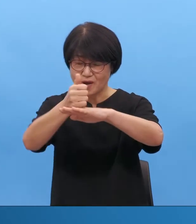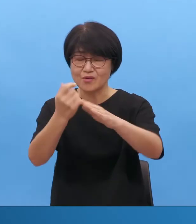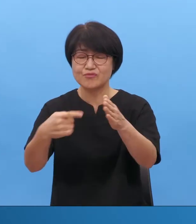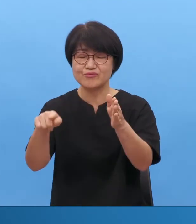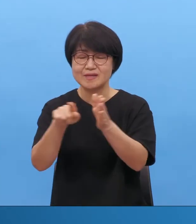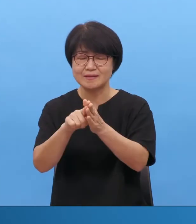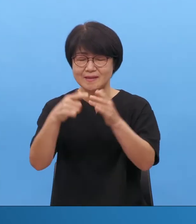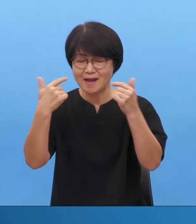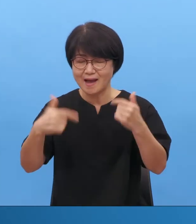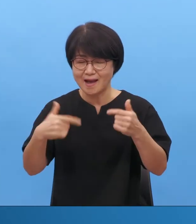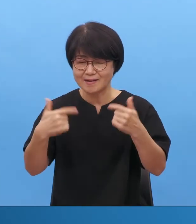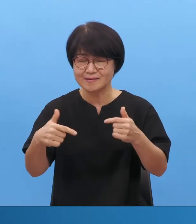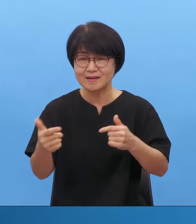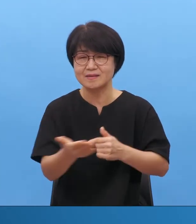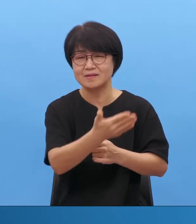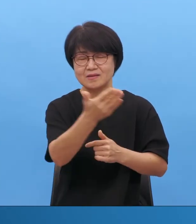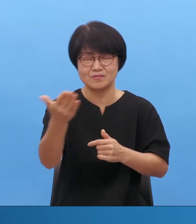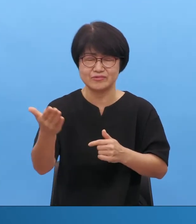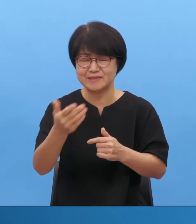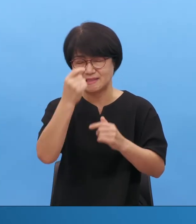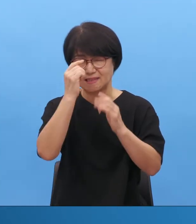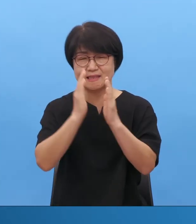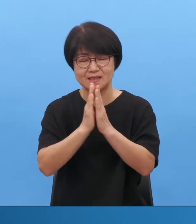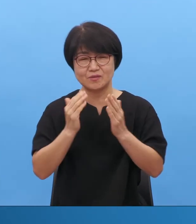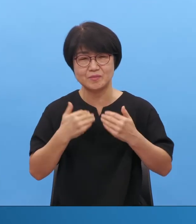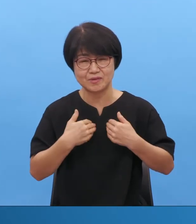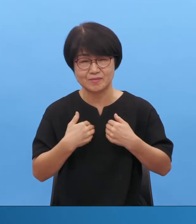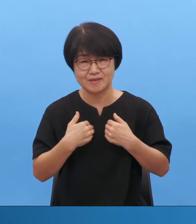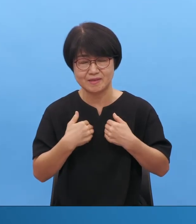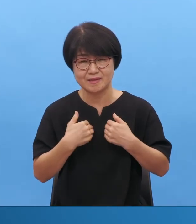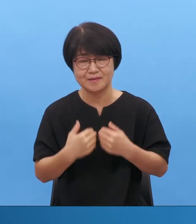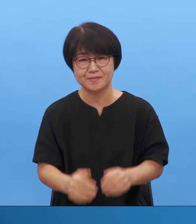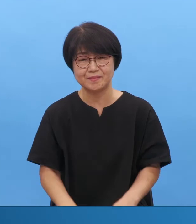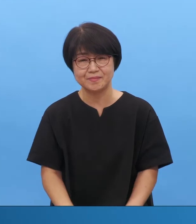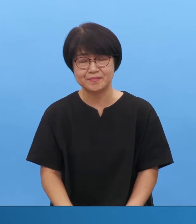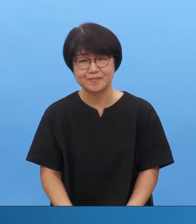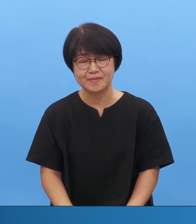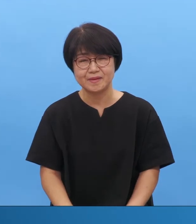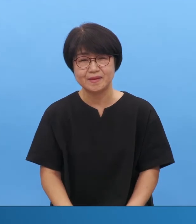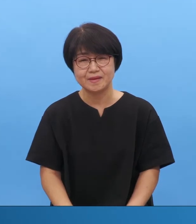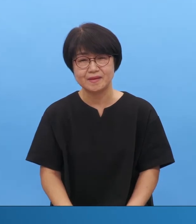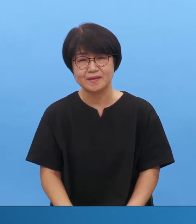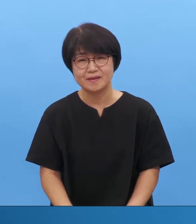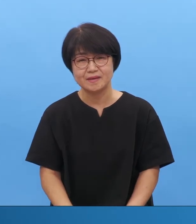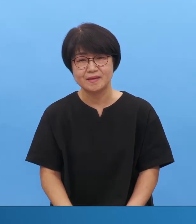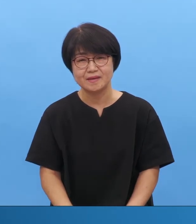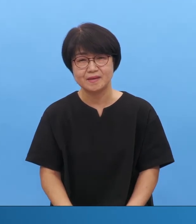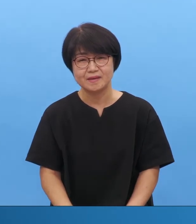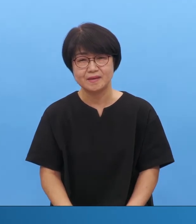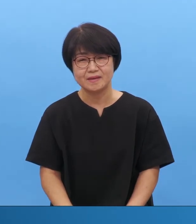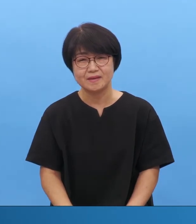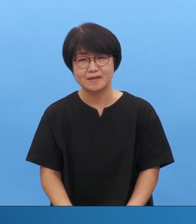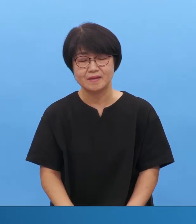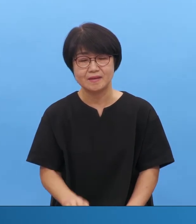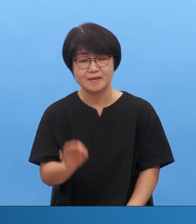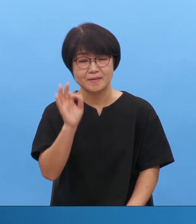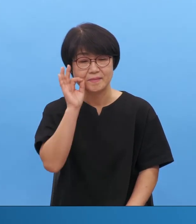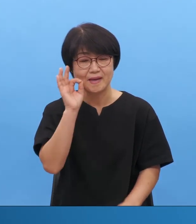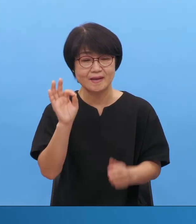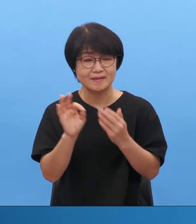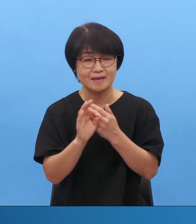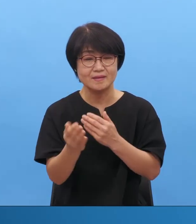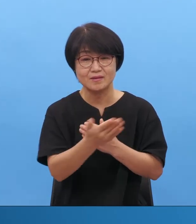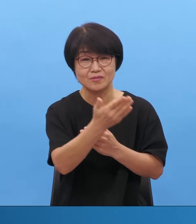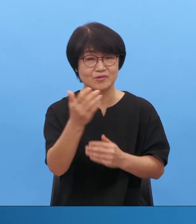and reach the summit or have healing. That's why we need to do this 그래서 24 여러분 hours. 혹시 나는 좀 영적으로 어렵다 이런 사람들은 생각 바꾸세요. 어려운 게 아니고